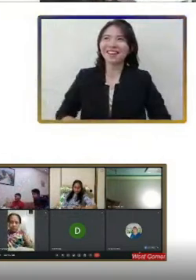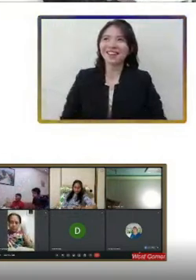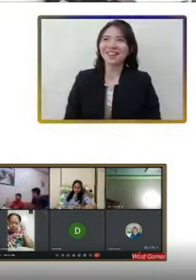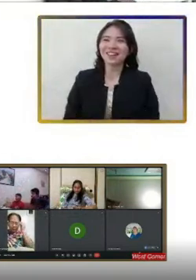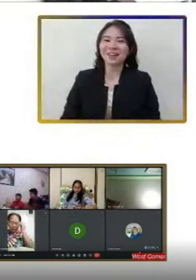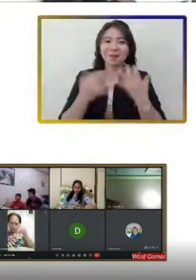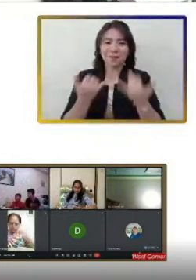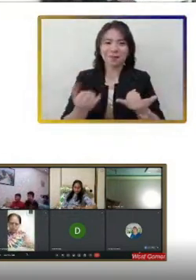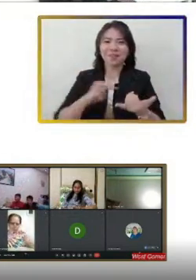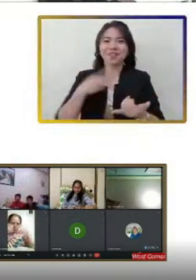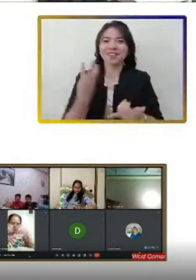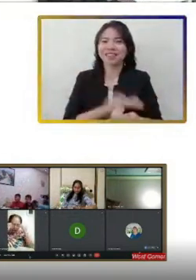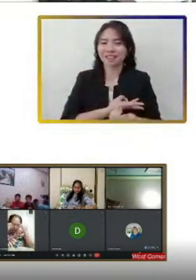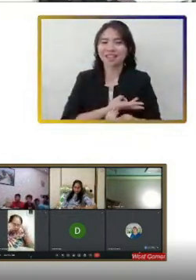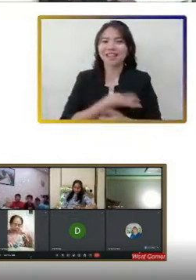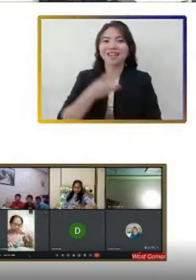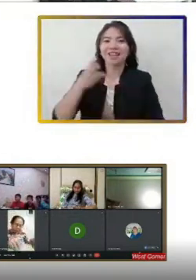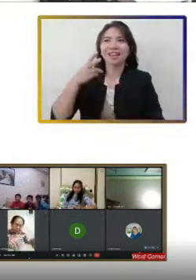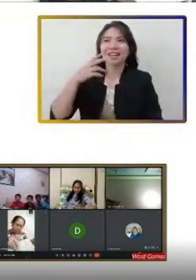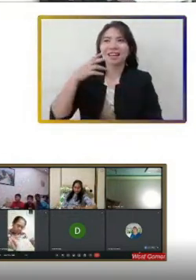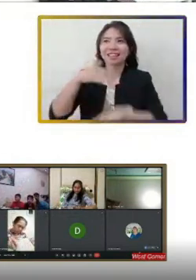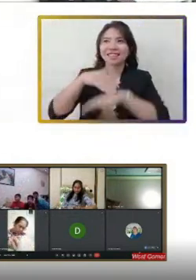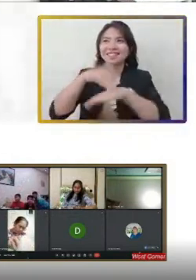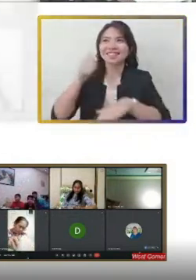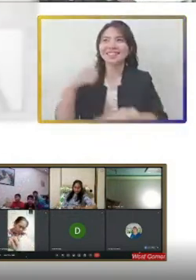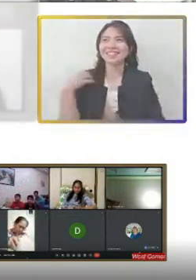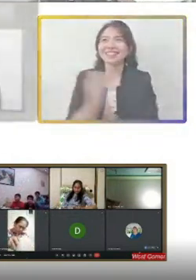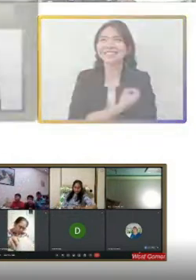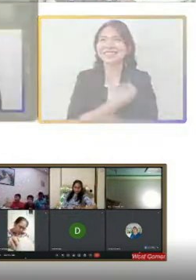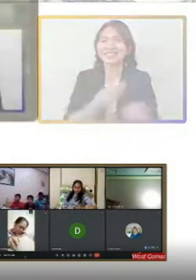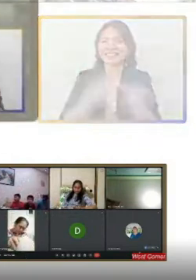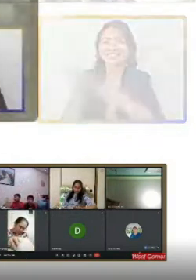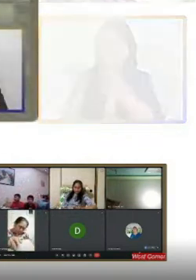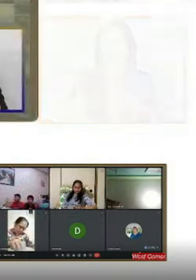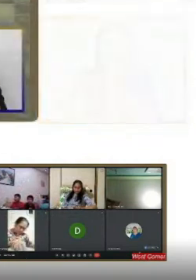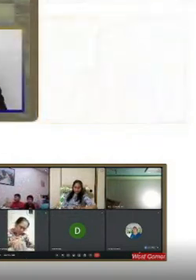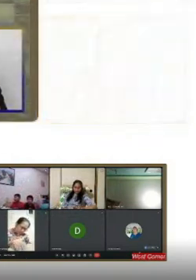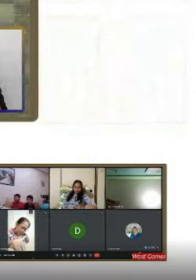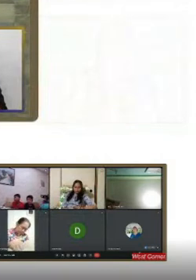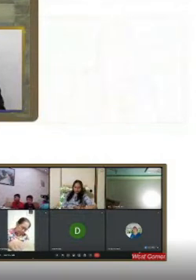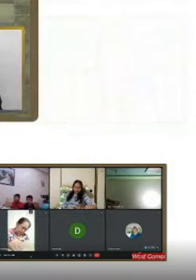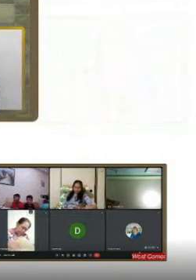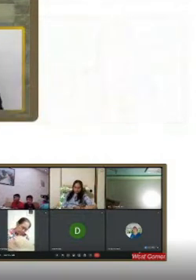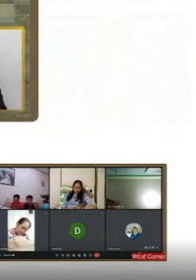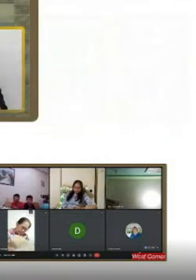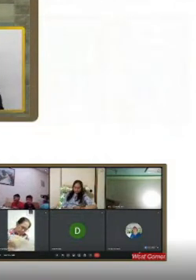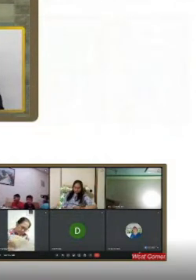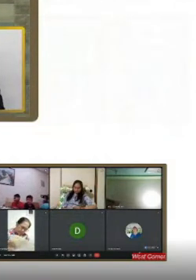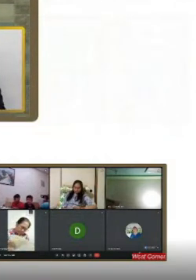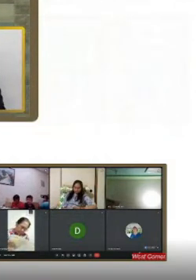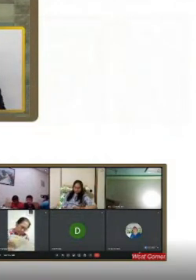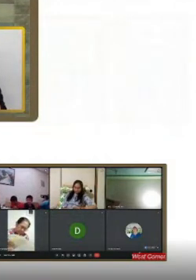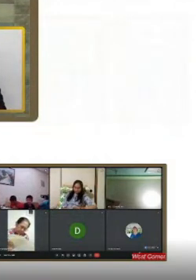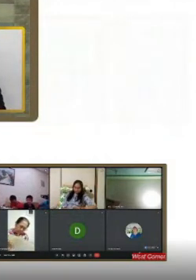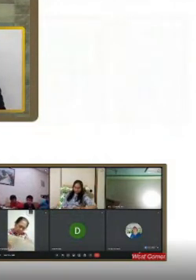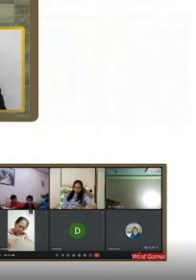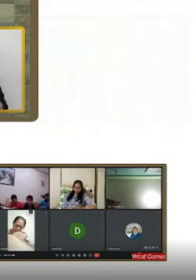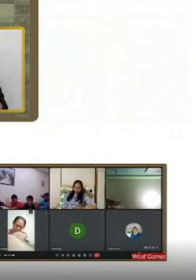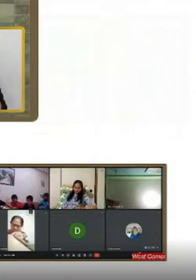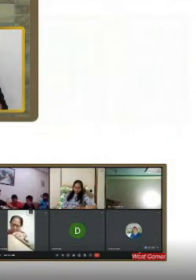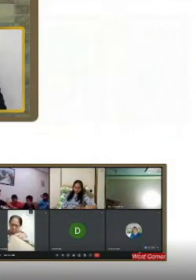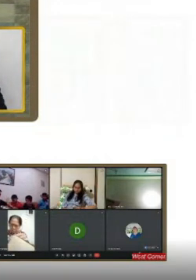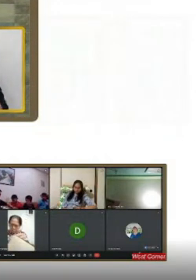tawagan po natin ating mga ushers and we will have our offering tonight. And once again, I'd like to encourage you to give your tithes and